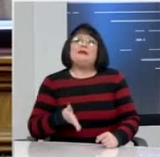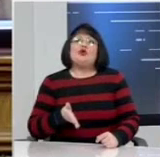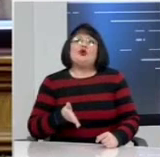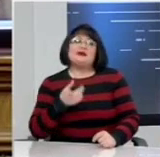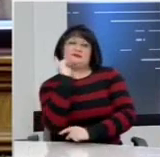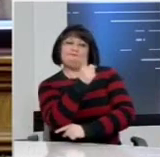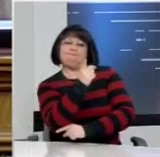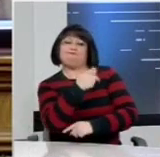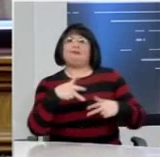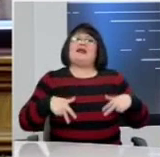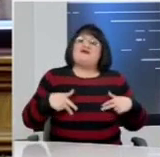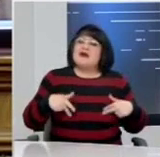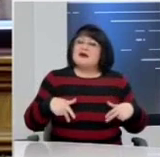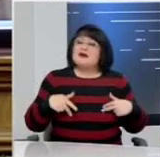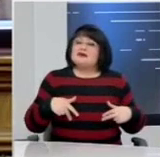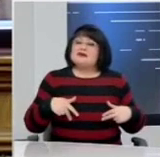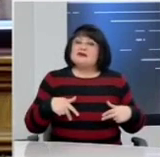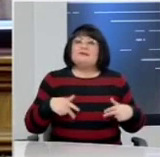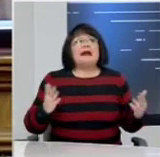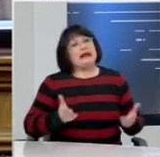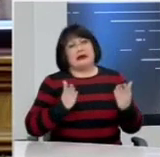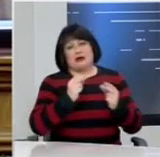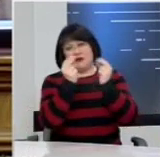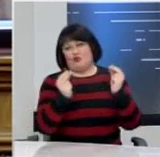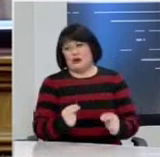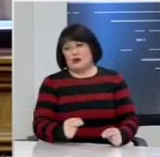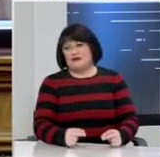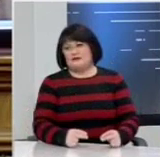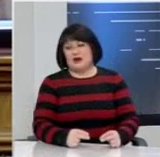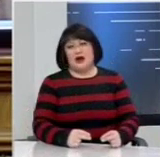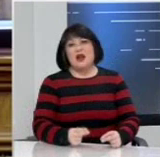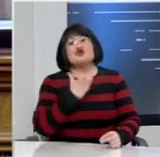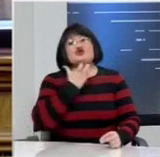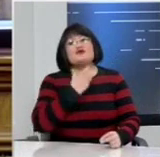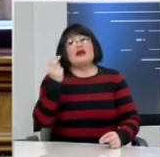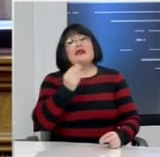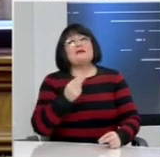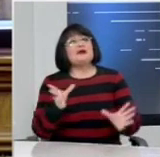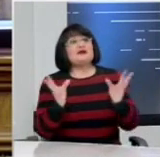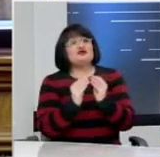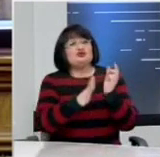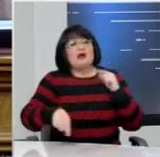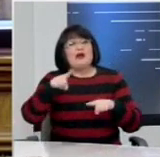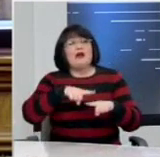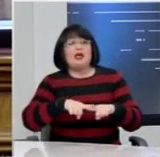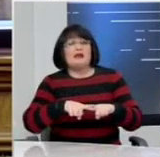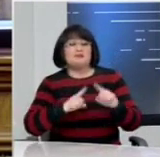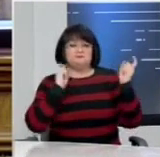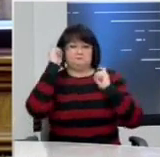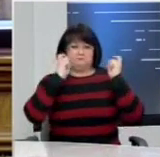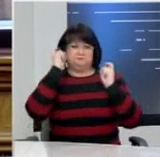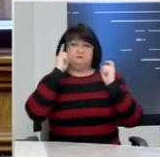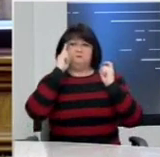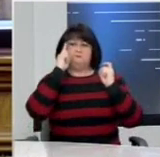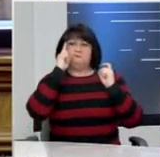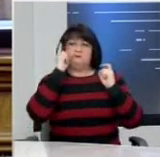στην κυβέρνηση και να κερδίσεις κάτι από αυτό. Αλλά είναι κρίσιμα θέματα για τη χώρα. Διερωτώμαι, είναι αυτή η